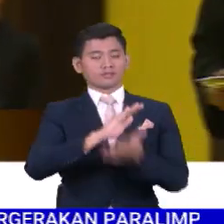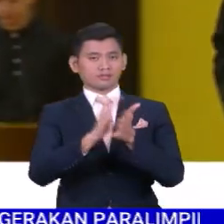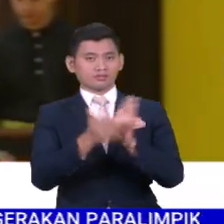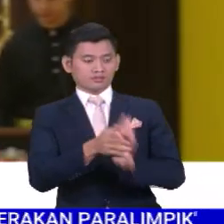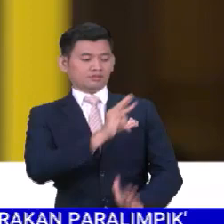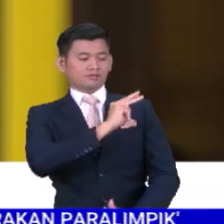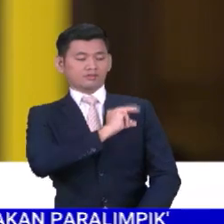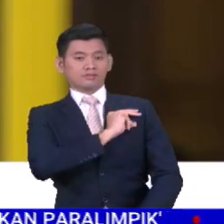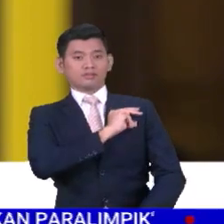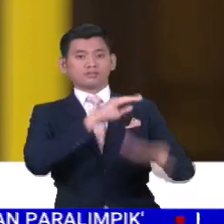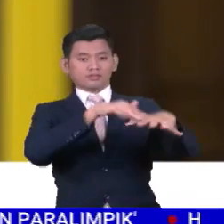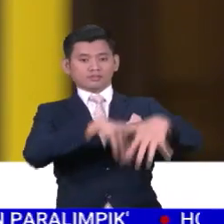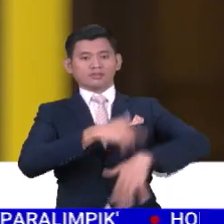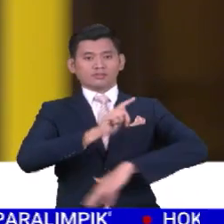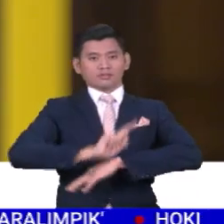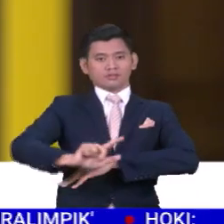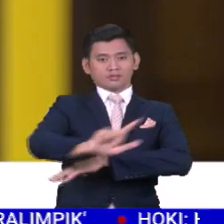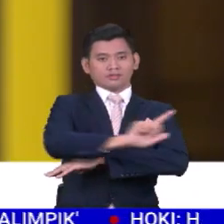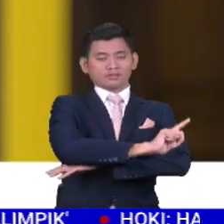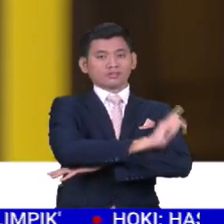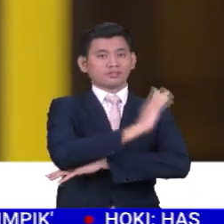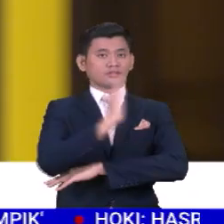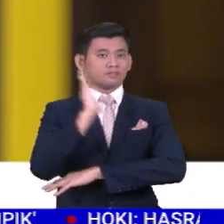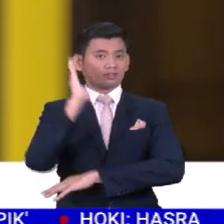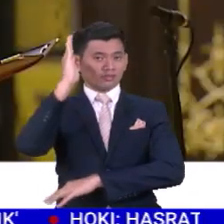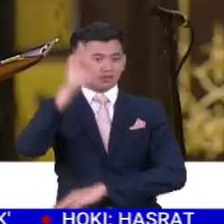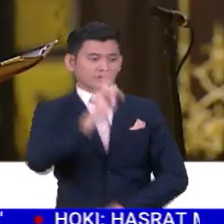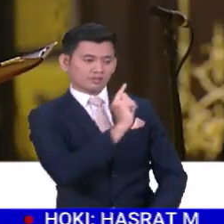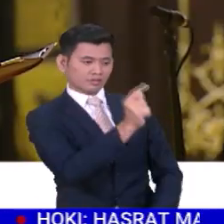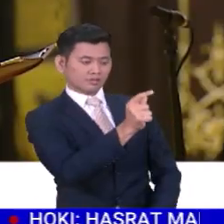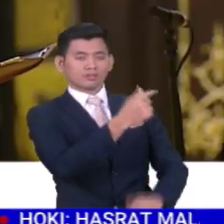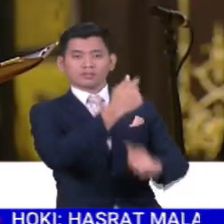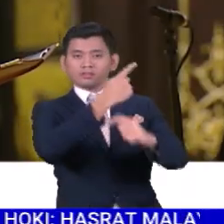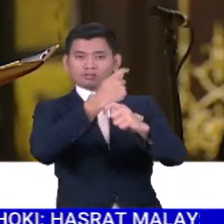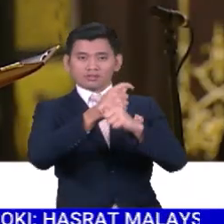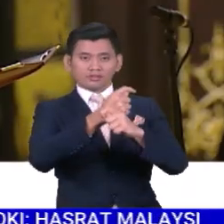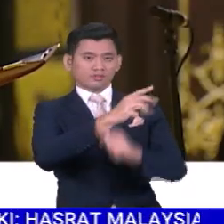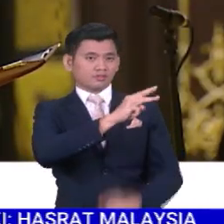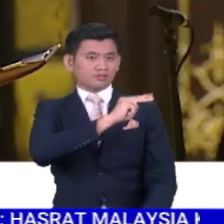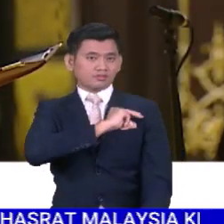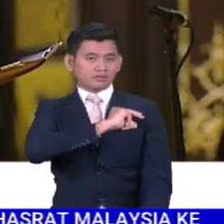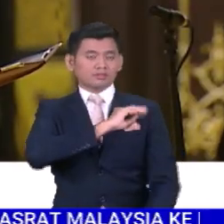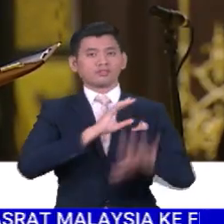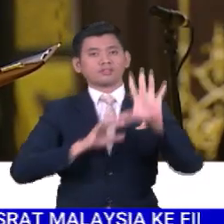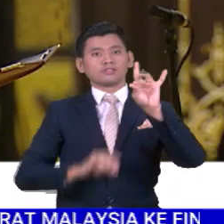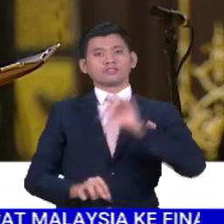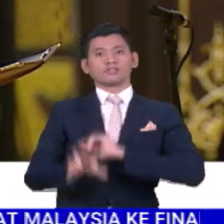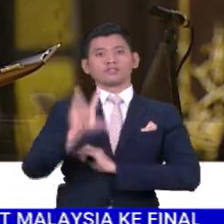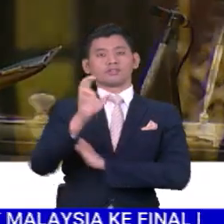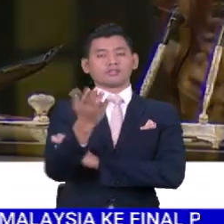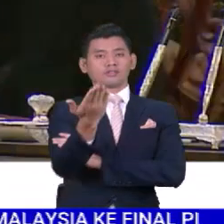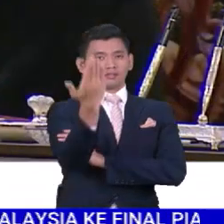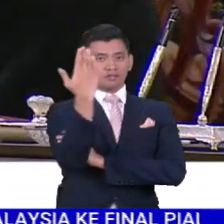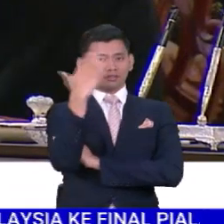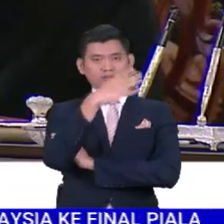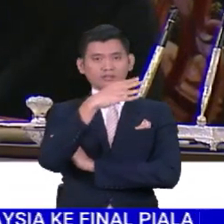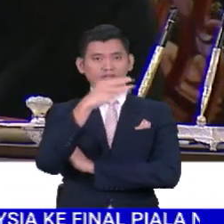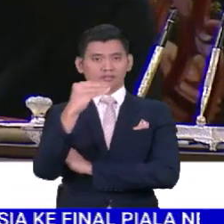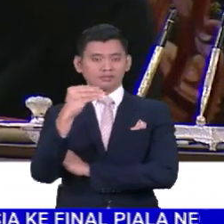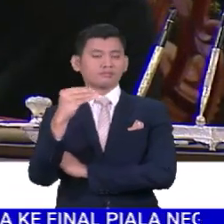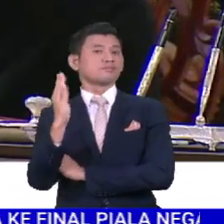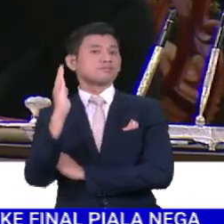komoditi akan mengibaskan rangka waktu tugas menteri pada 830 pagi di bangunan kementerian dan